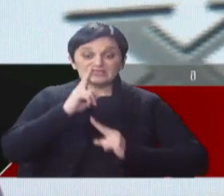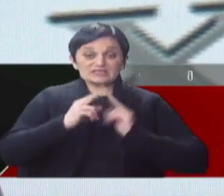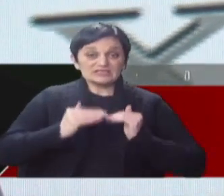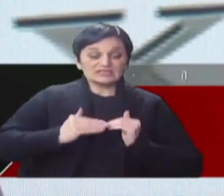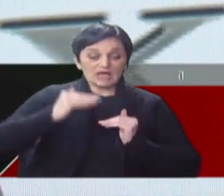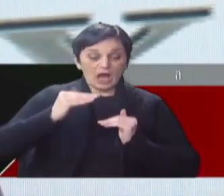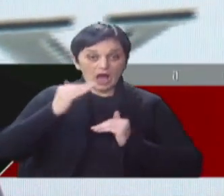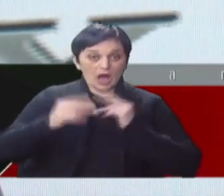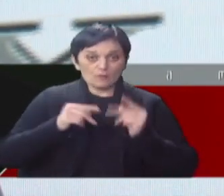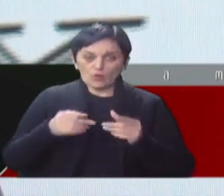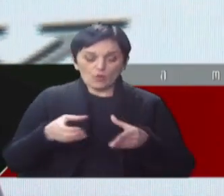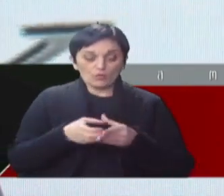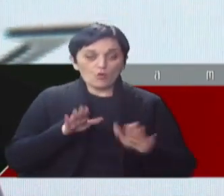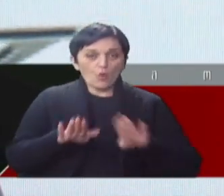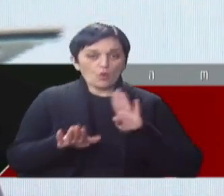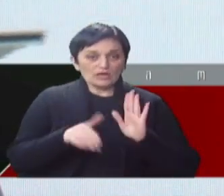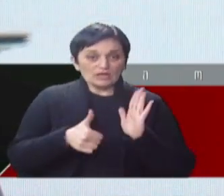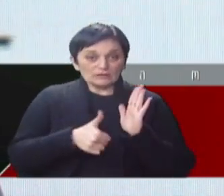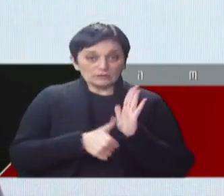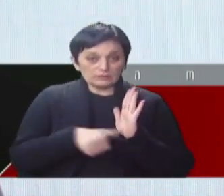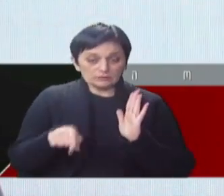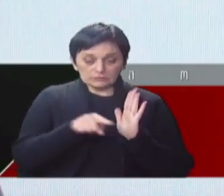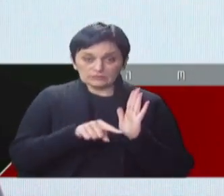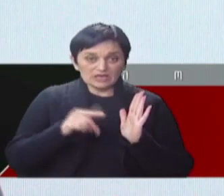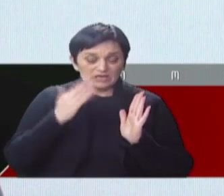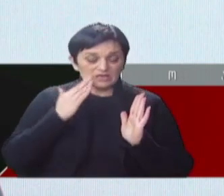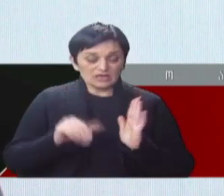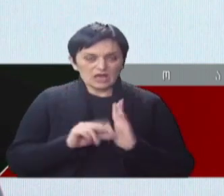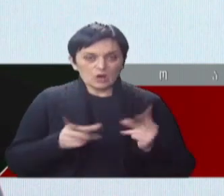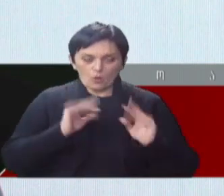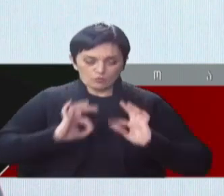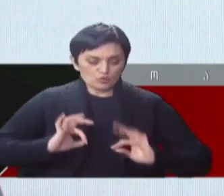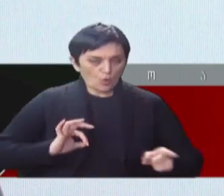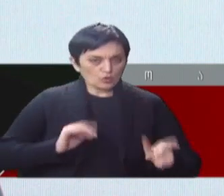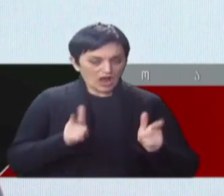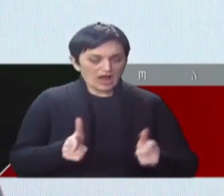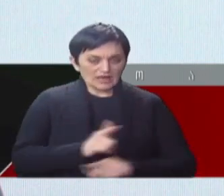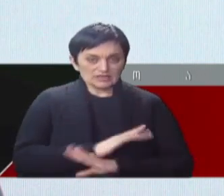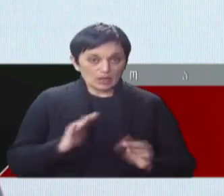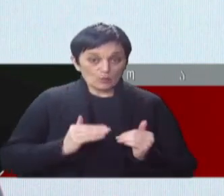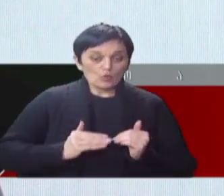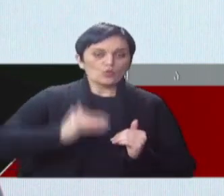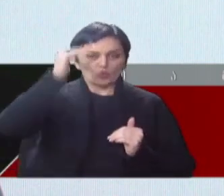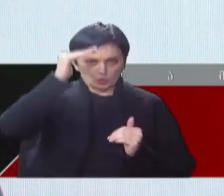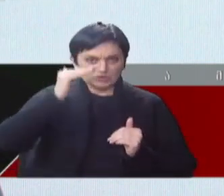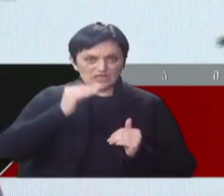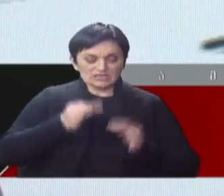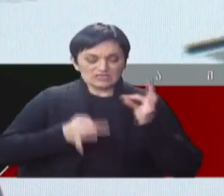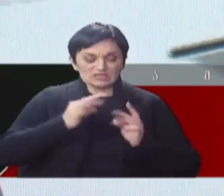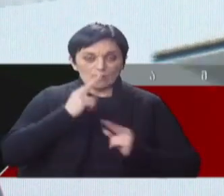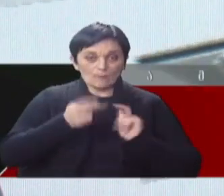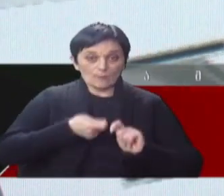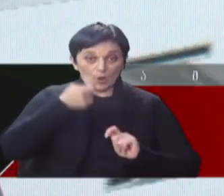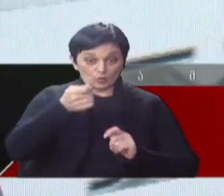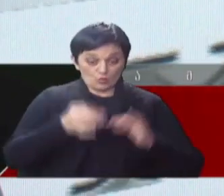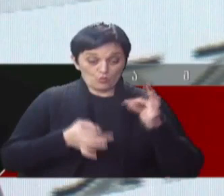samartlam organizabili cupuri zalodobis mulxi ekusive matkani gaamartla, rasats prokuratura aretanxmeba da uzenae sa samartloshi asachivrebs.